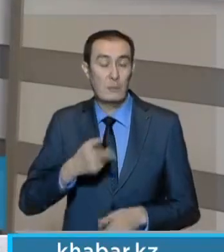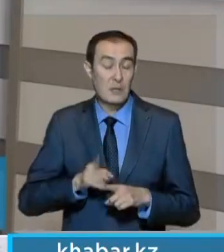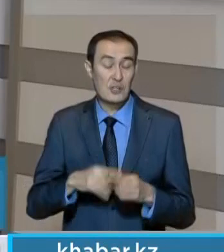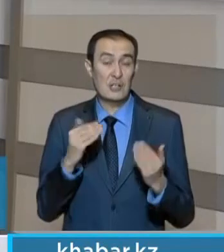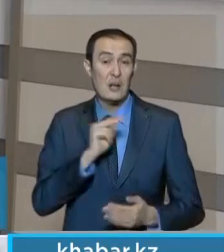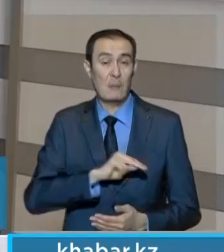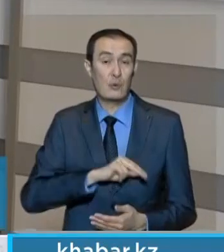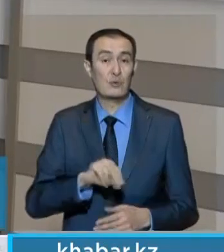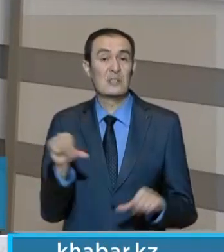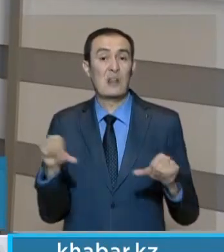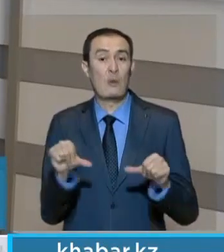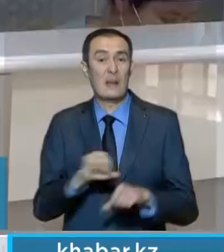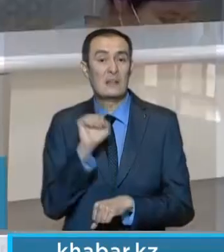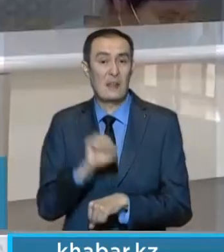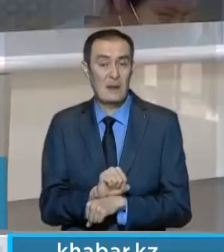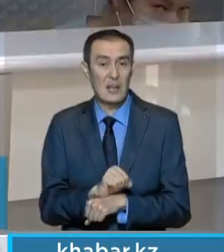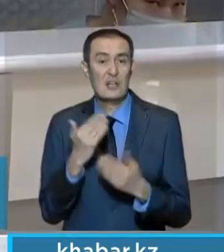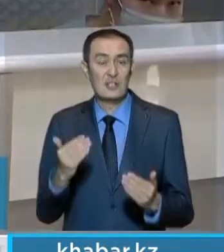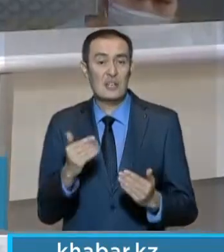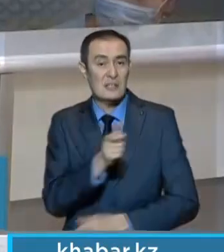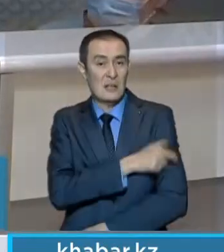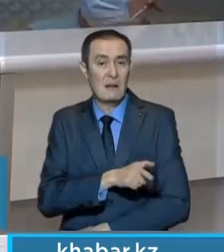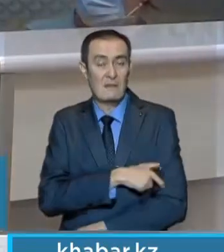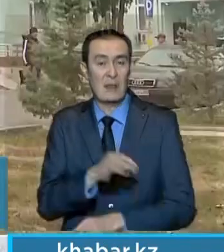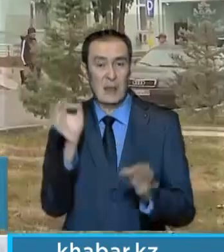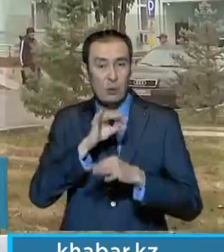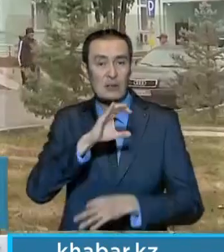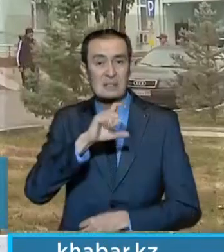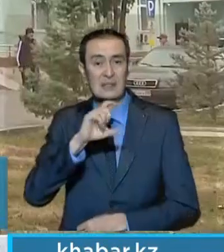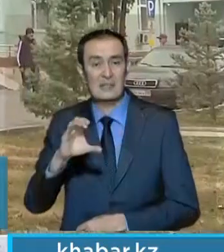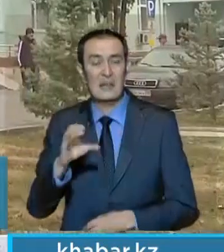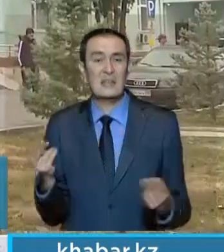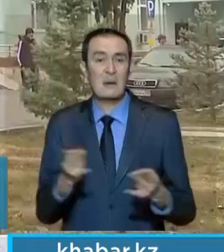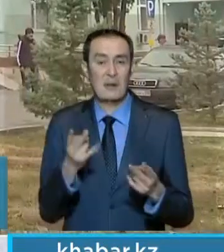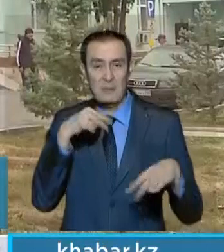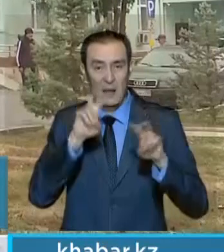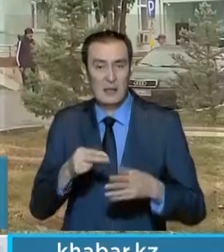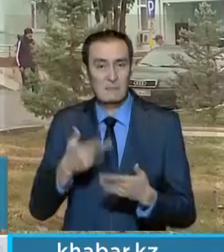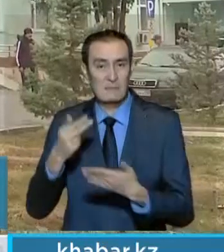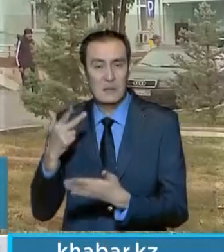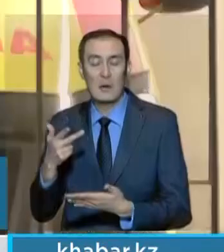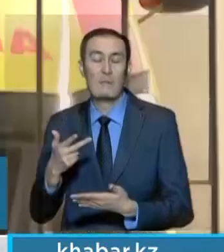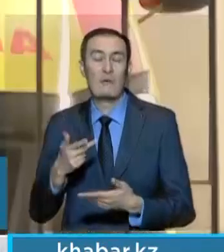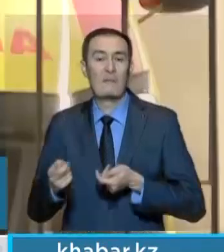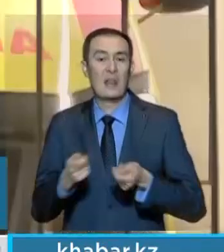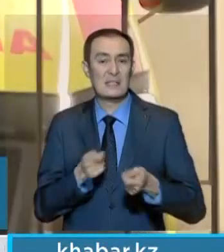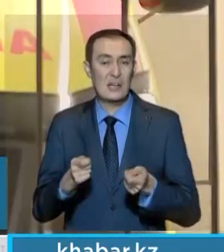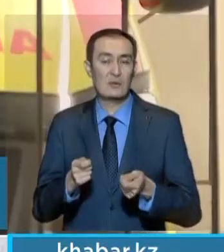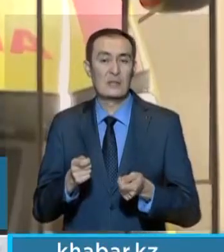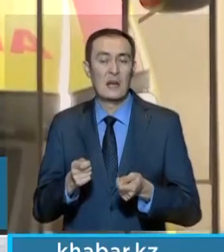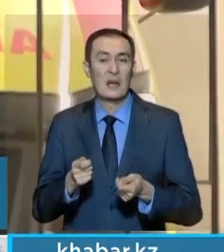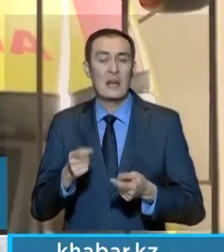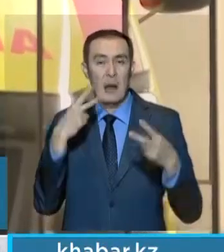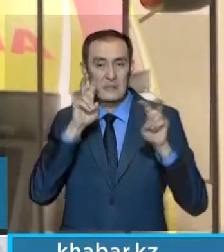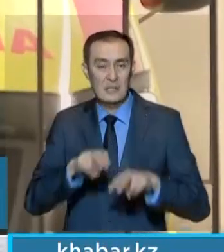работу столовой остановили, там специалисты лаборатории СЭС взяли необходимые анализы. По словам местных властей,